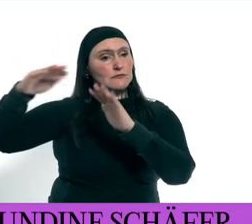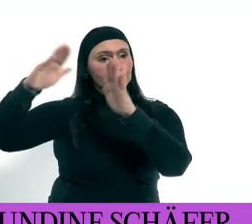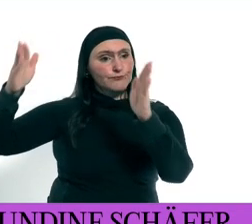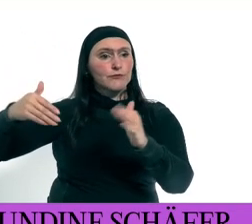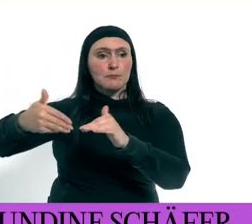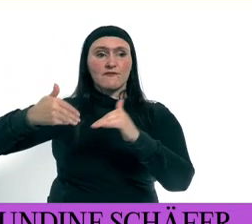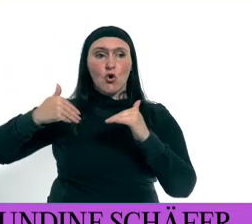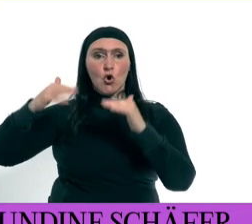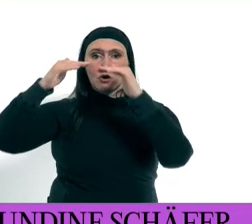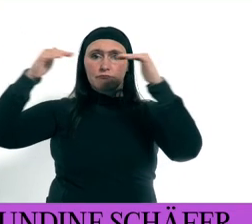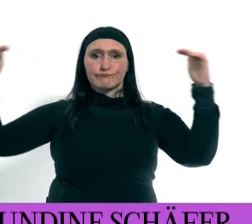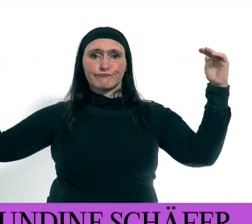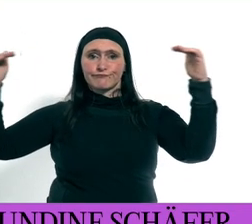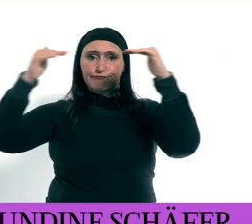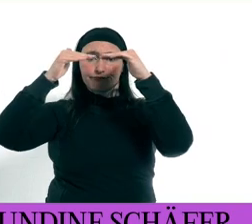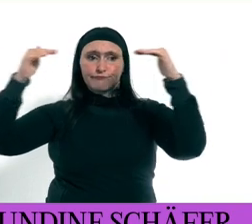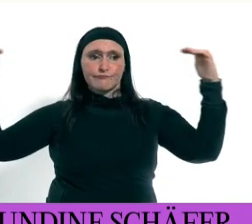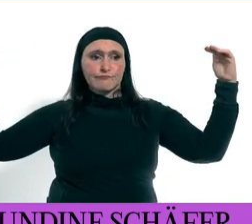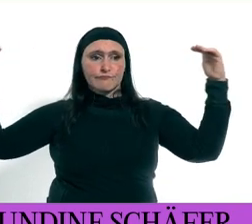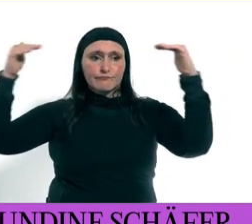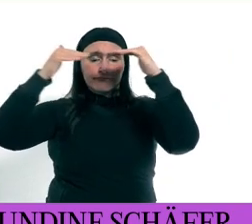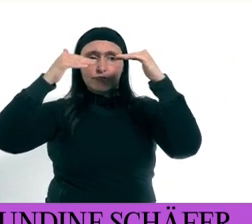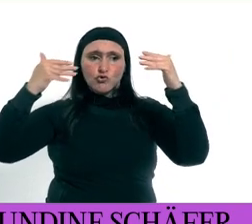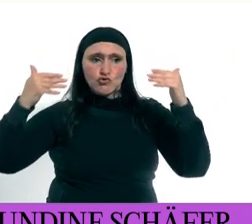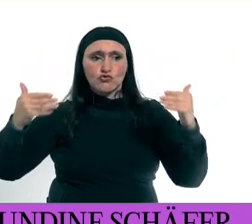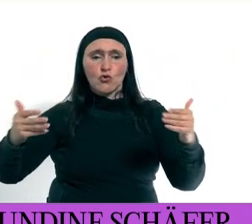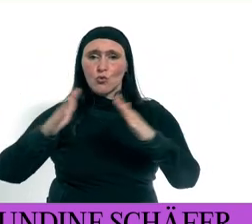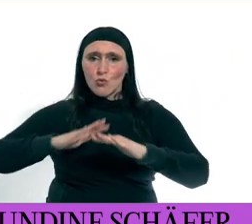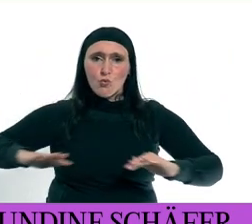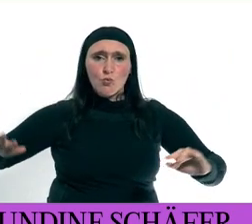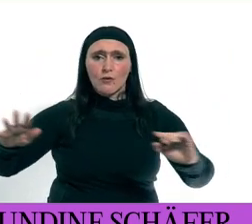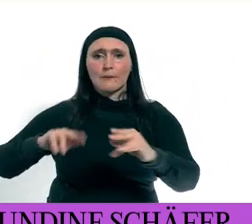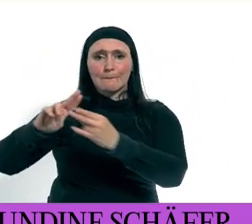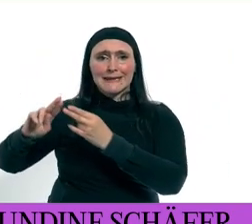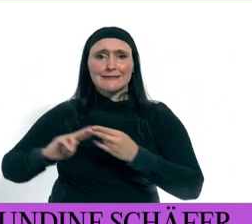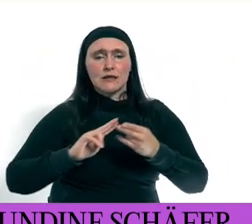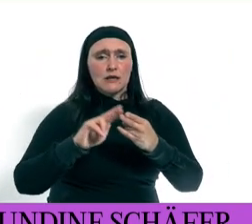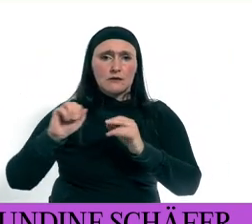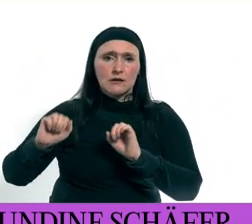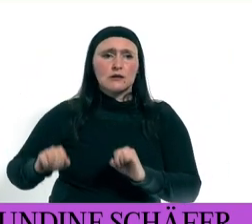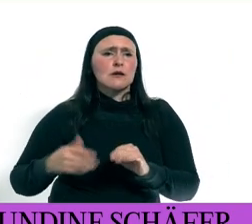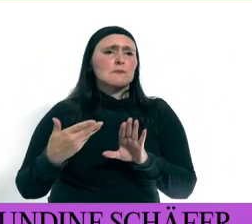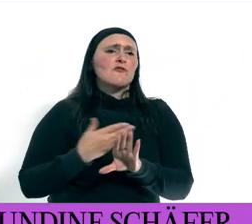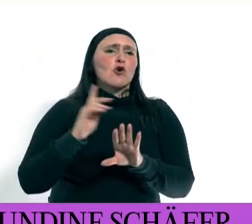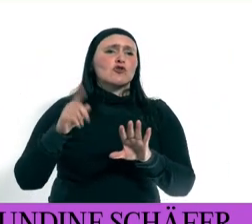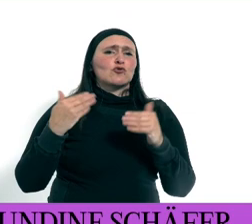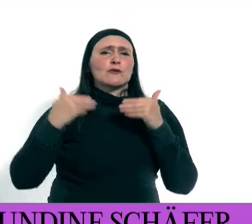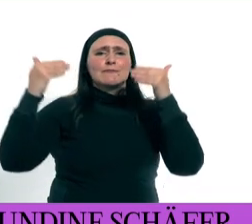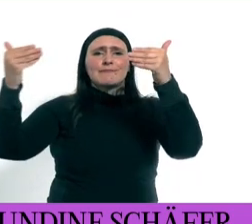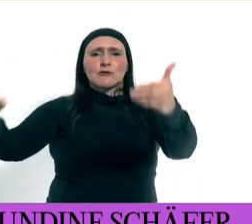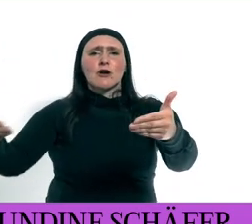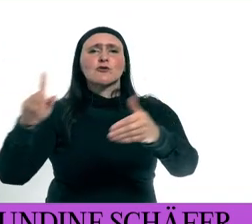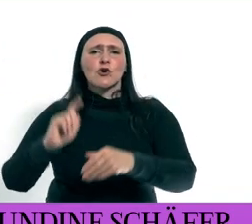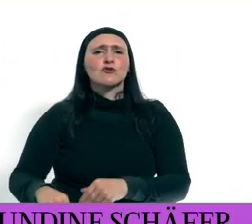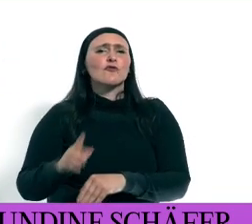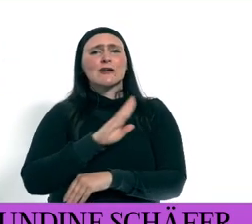Und das ist ein wirklich wichtiger Hub geworden für eine ganze Reihe von Communities. Und natürlich auch eine